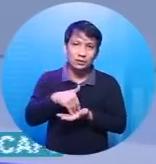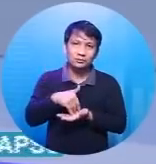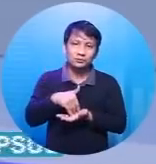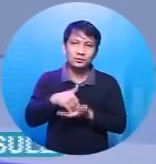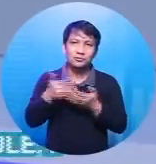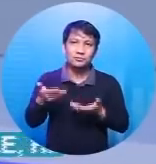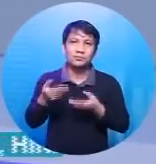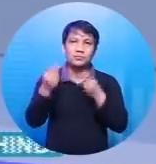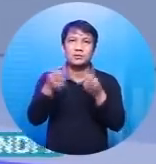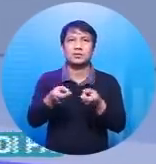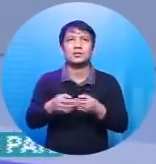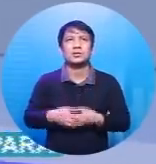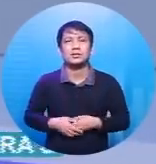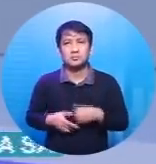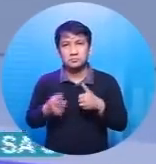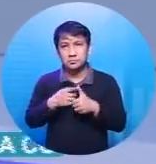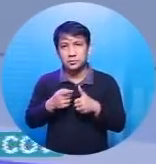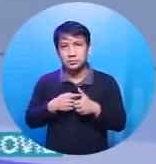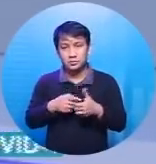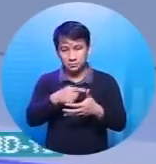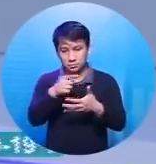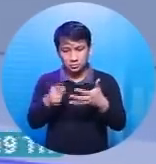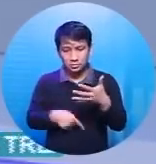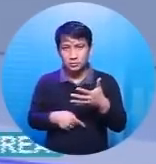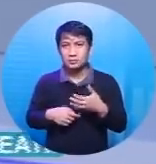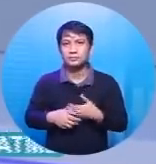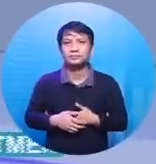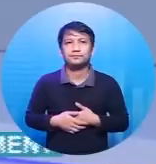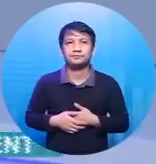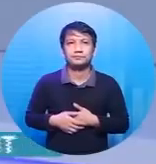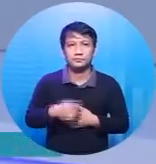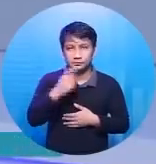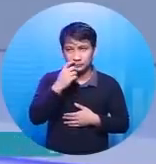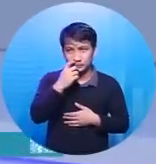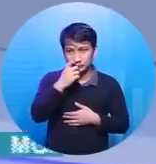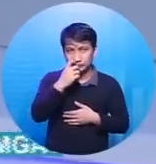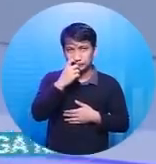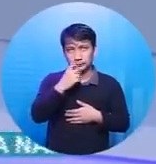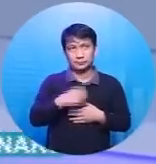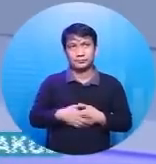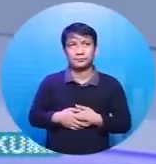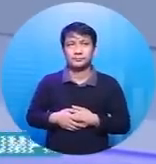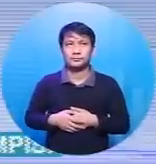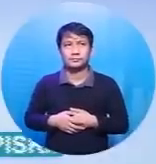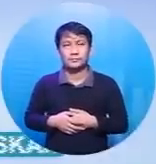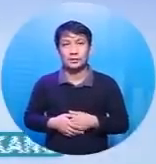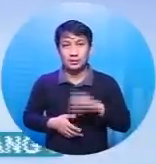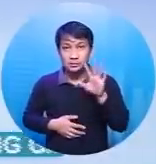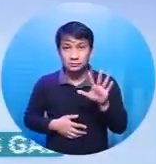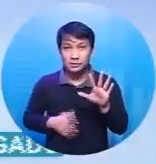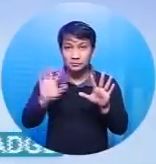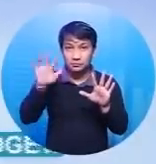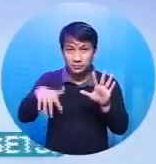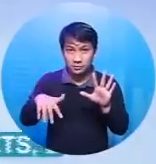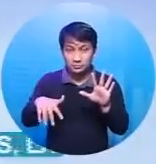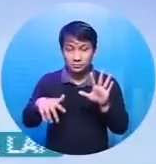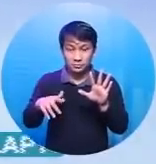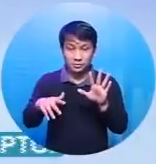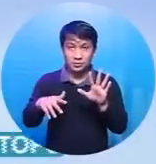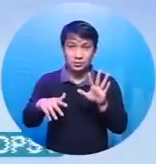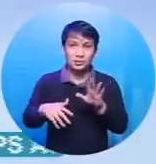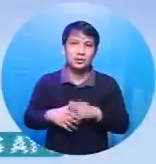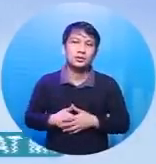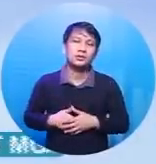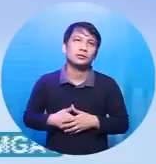25,000 pesos. Unahin na natin ang 5,000 piso. Dahil na natin, okay. At